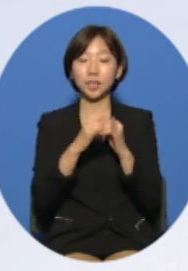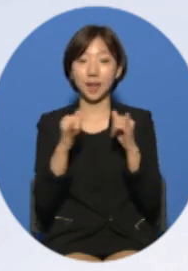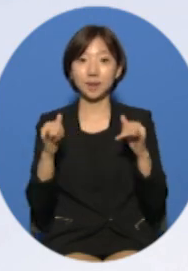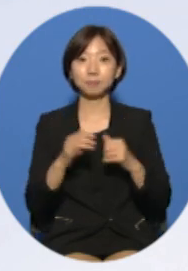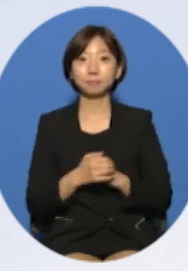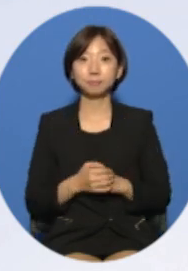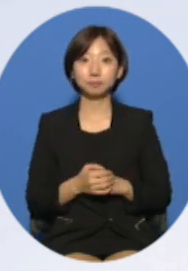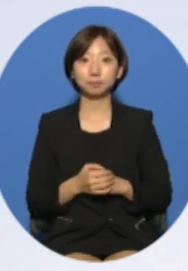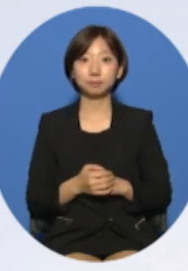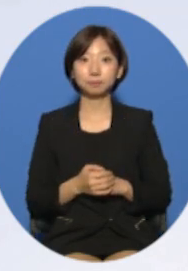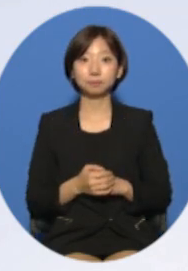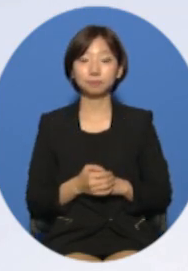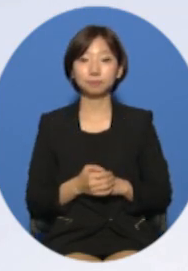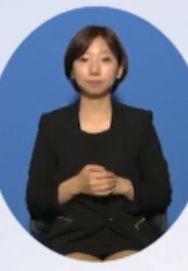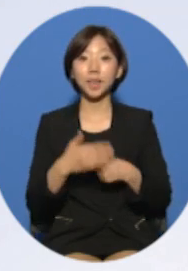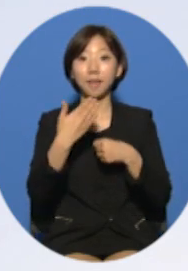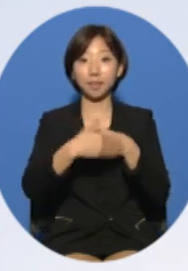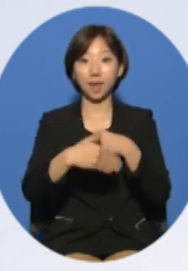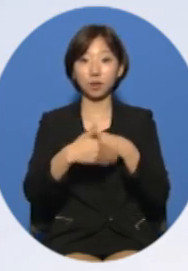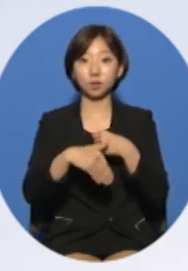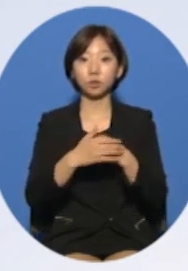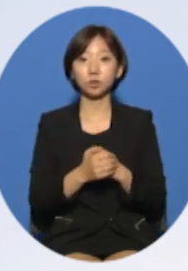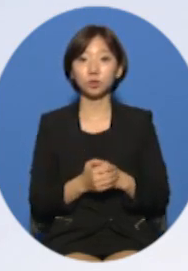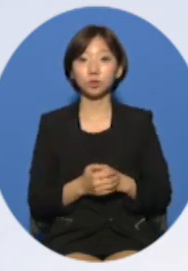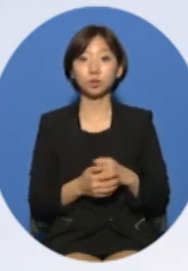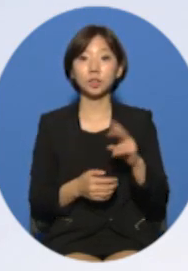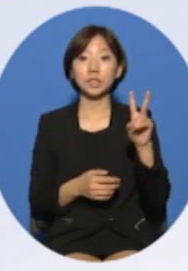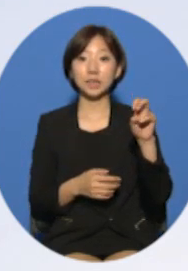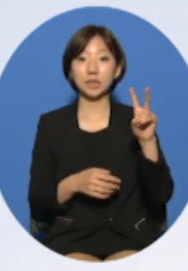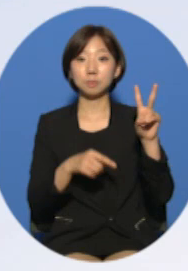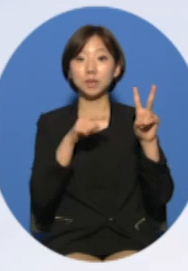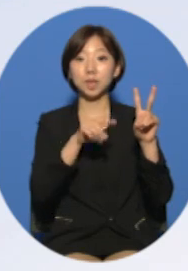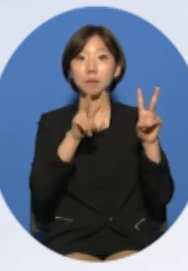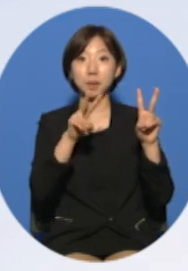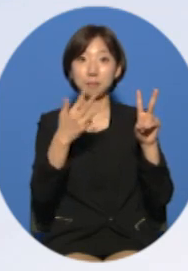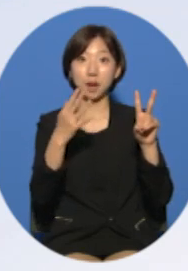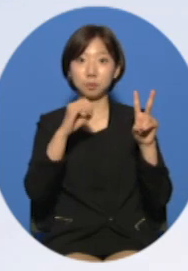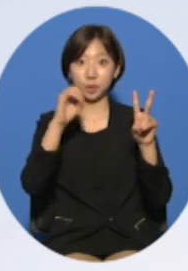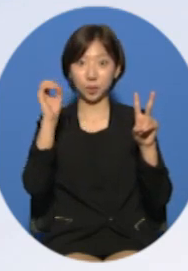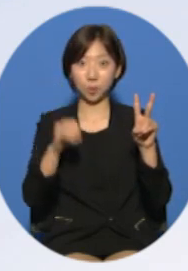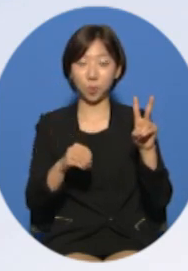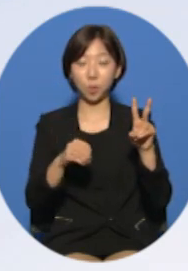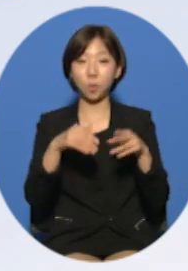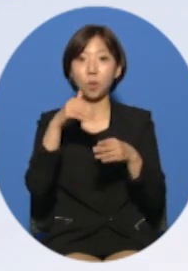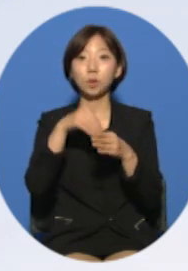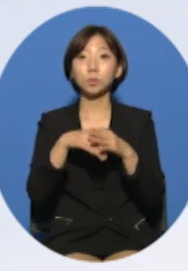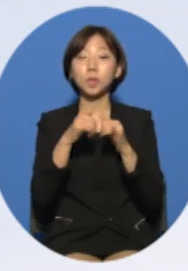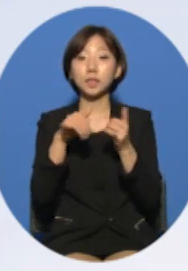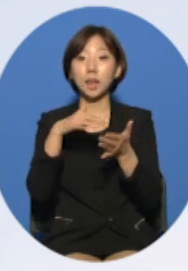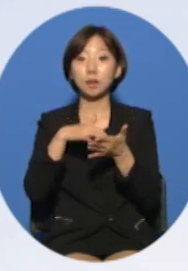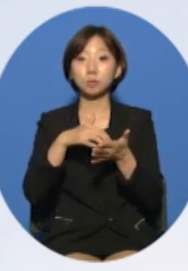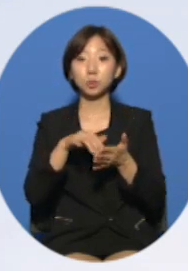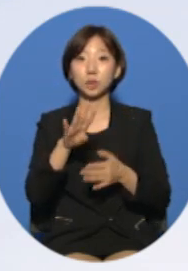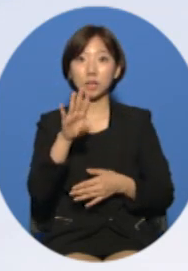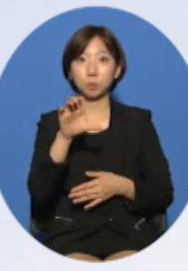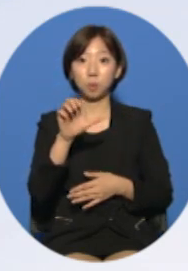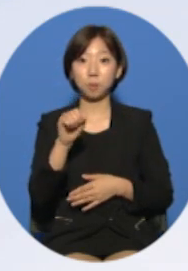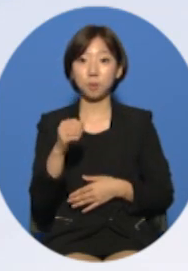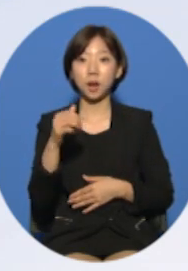68만 4,116명입니다. 대구 가보시겠습니다. 대구는 22.28%의 사전투표율 기록했습니다. 투표자 수는